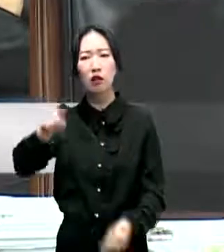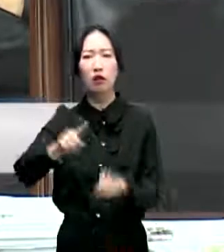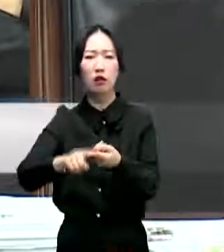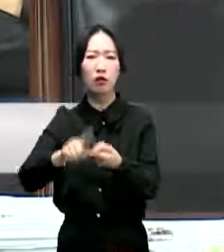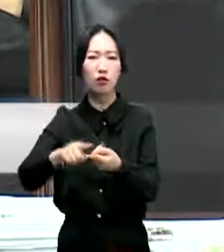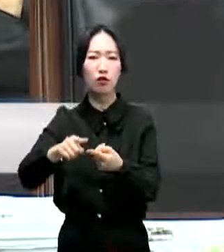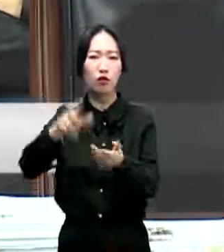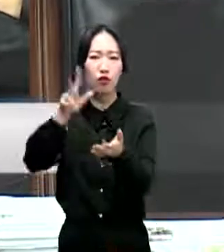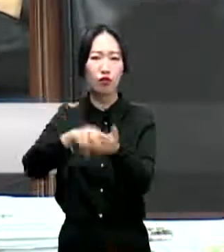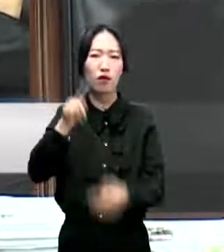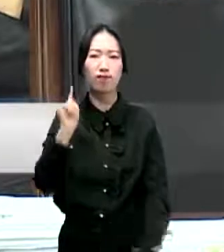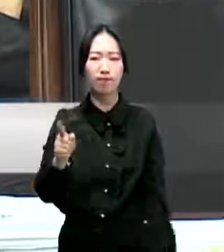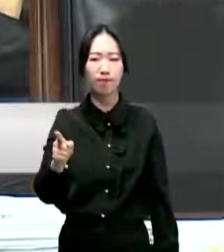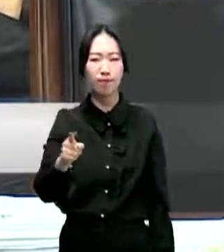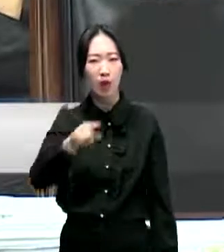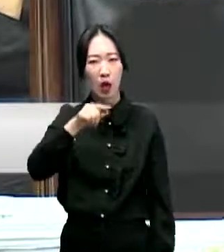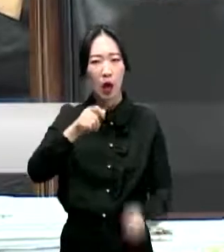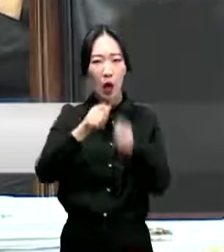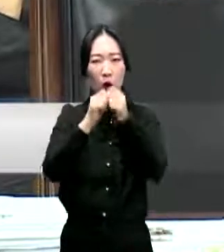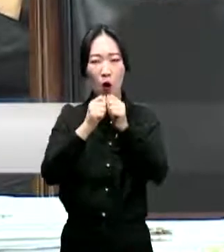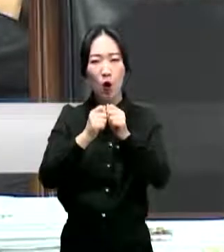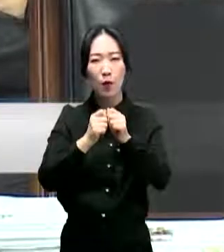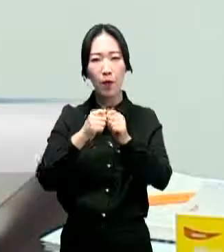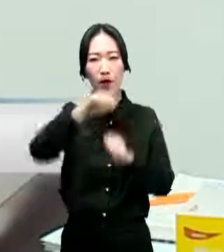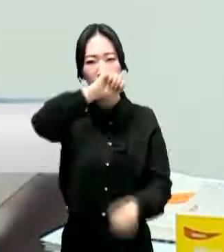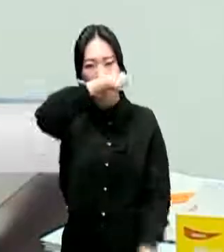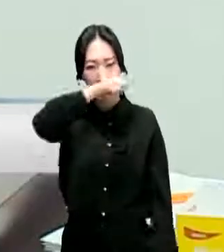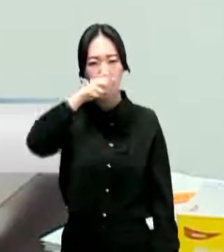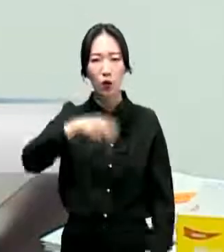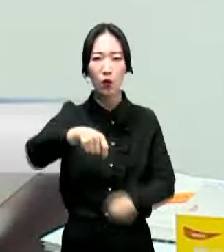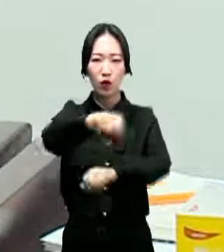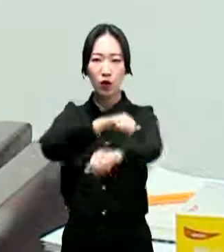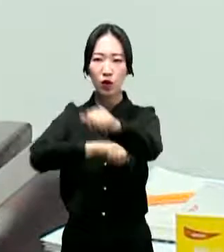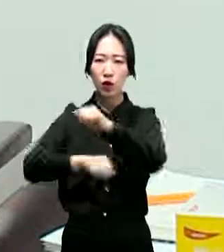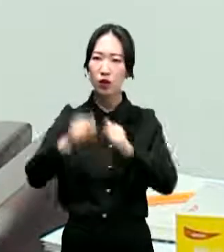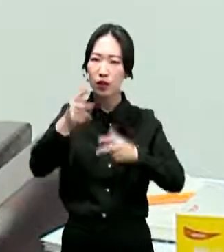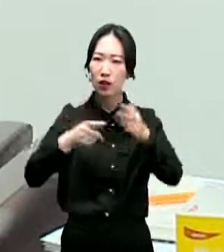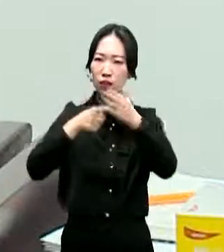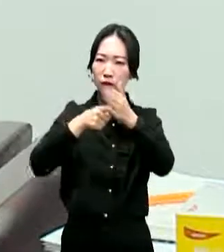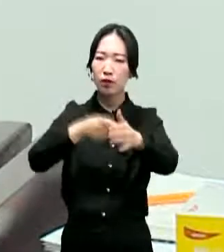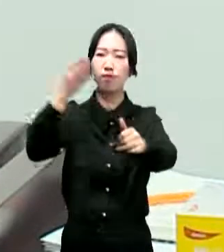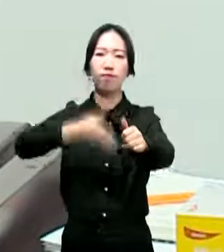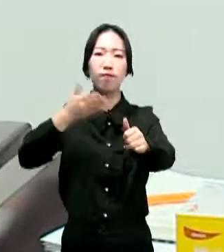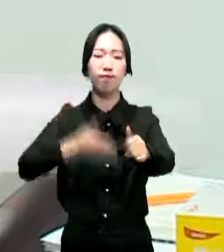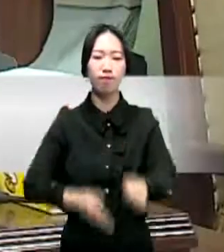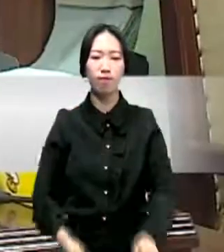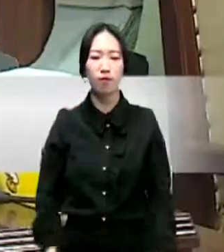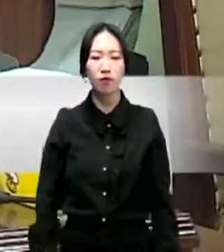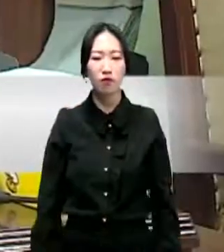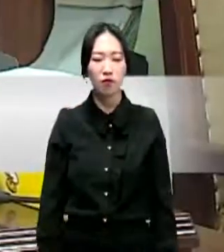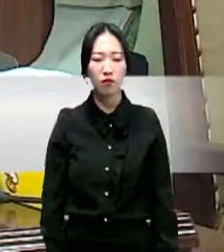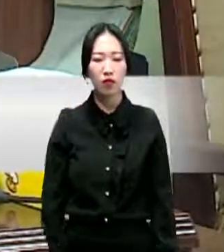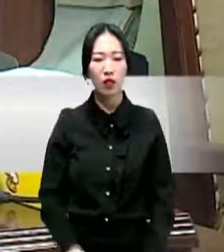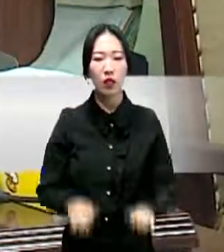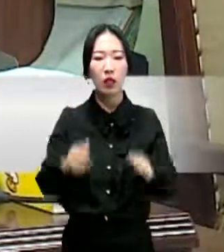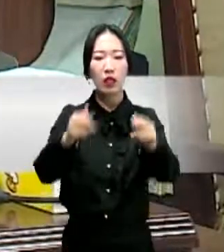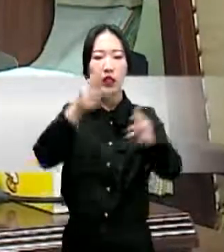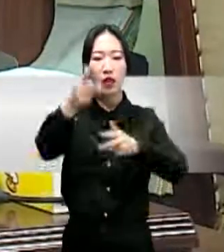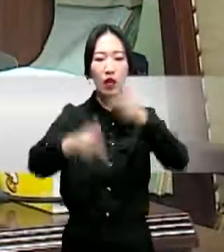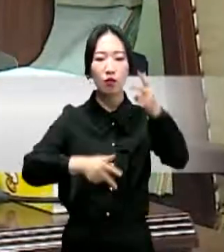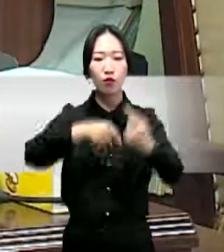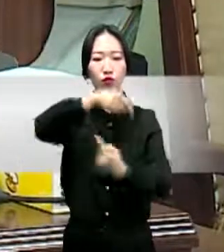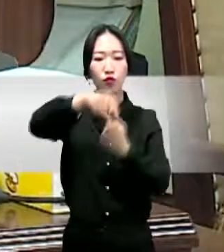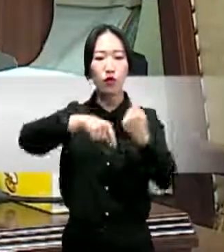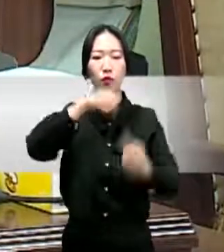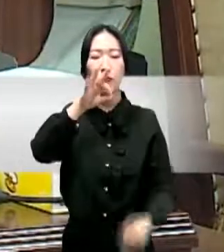지적하며 꼼꼼한 예산 편성과 적극적인 사업 추진을 당부했습니다. 순환사업 운영에서 그 출연금이